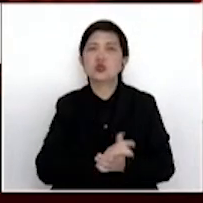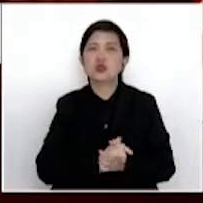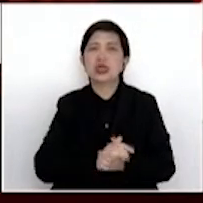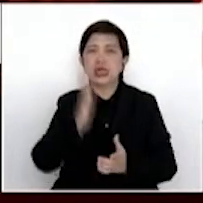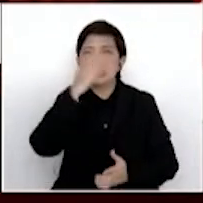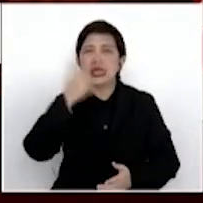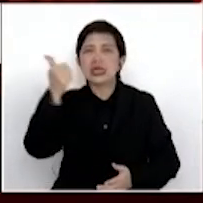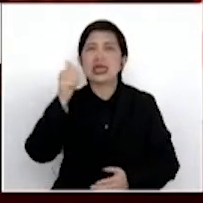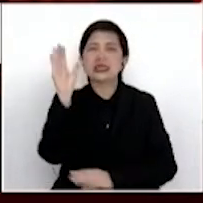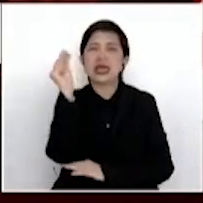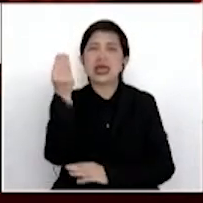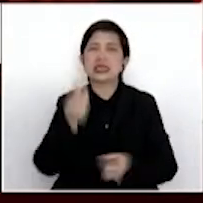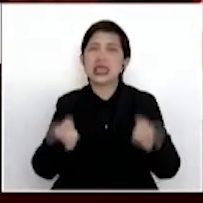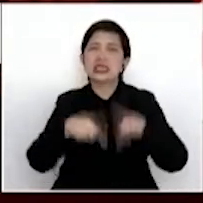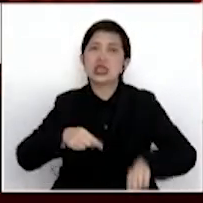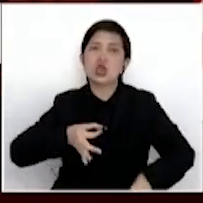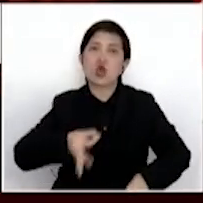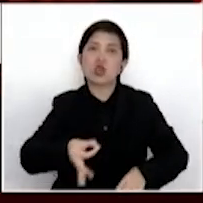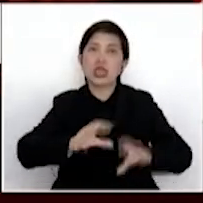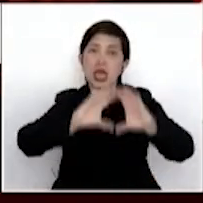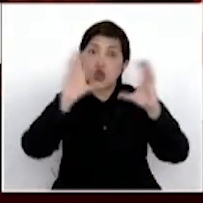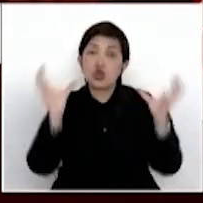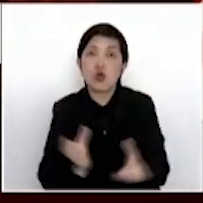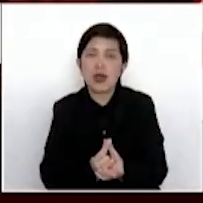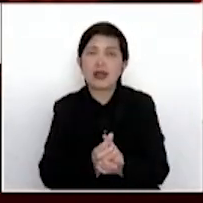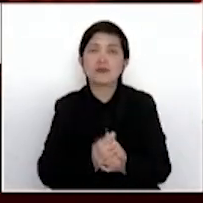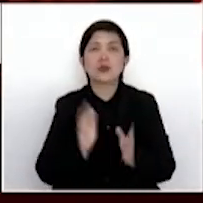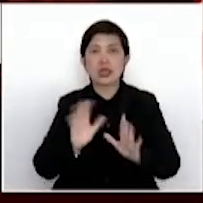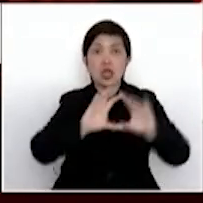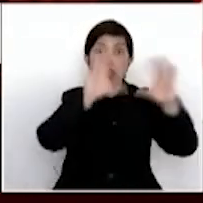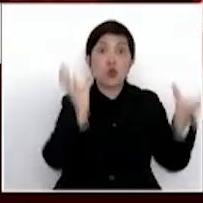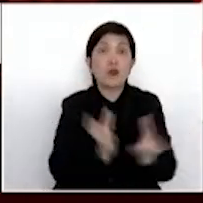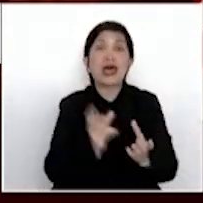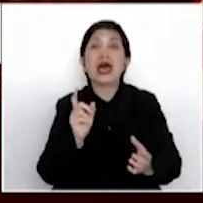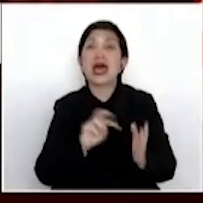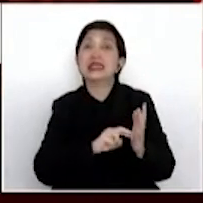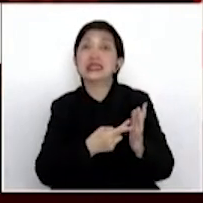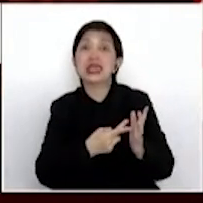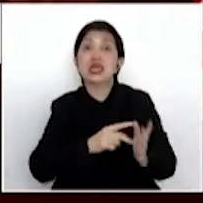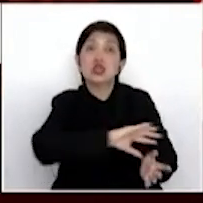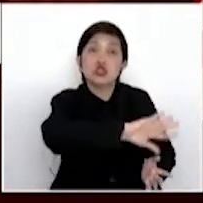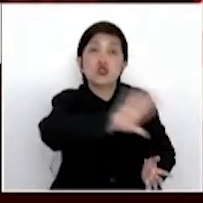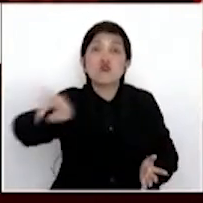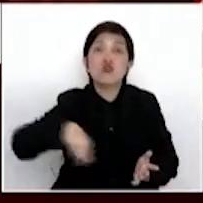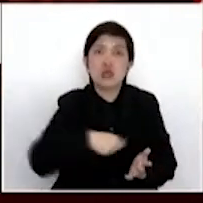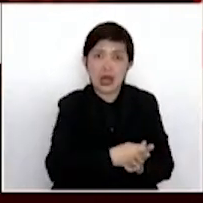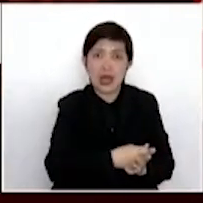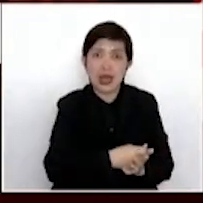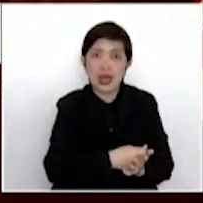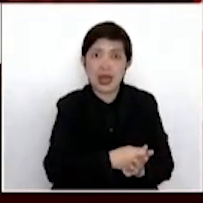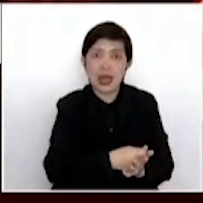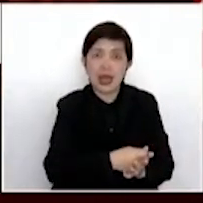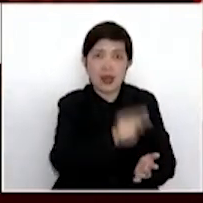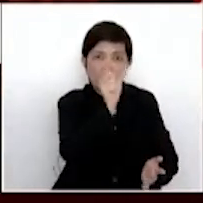sebagai Kota Global Global artinya apa semua umat manusia jadi kota Global